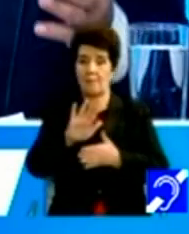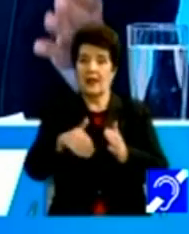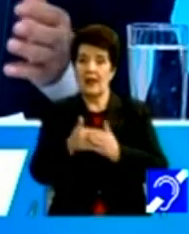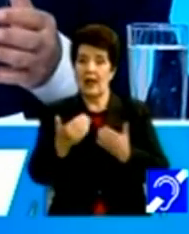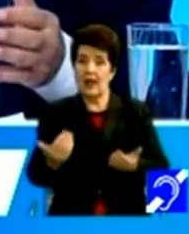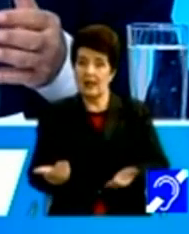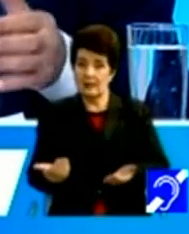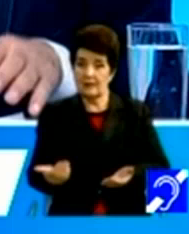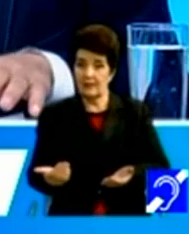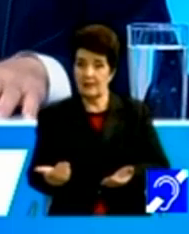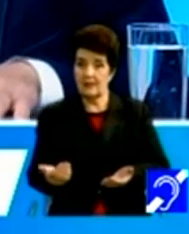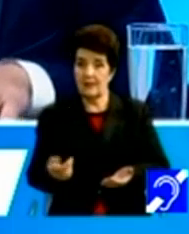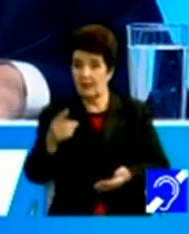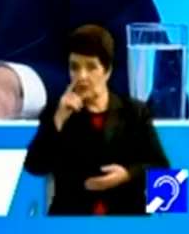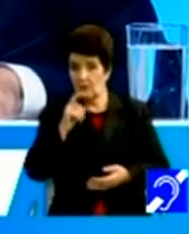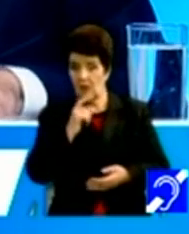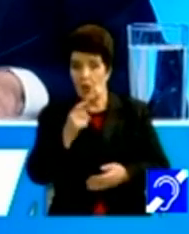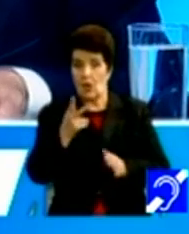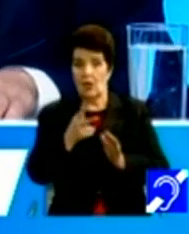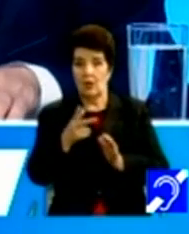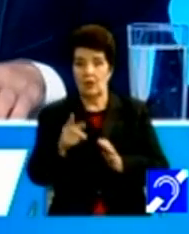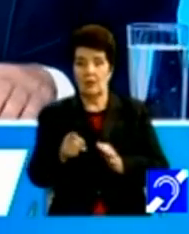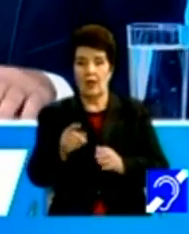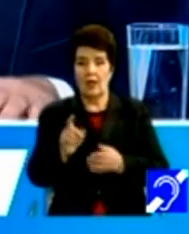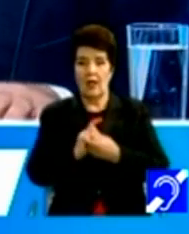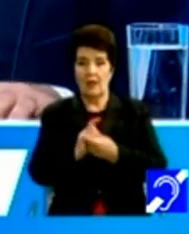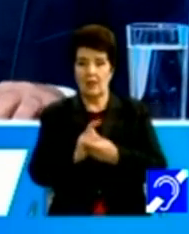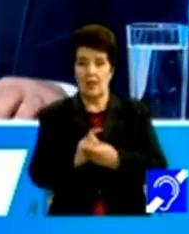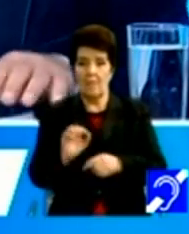astăzi, pentru că eu sunt cel care am luptat în 89 pe baricade